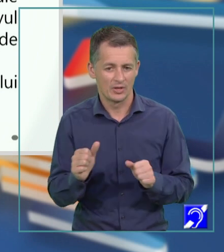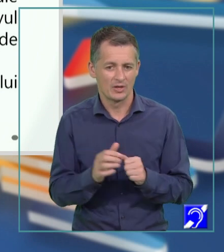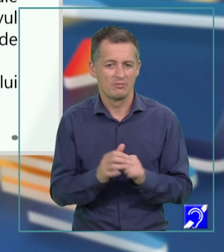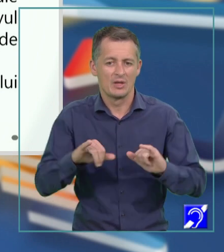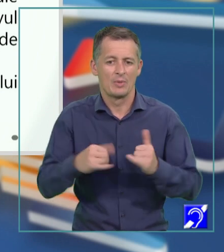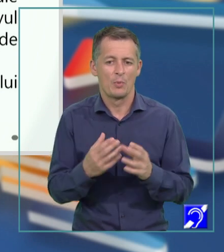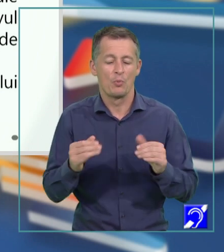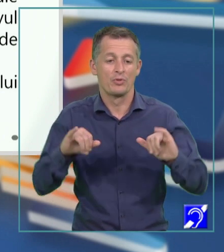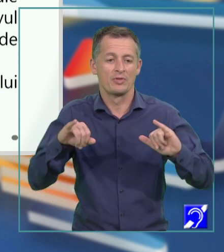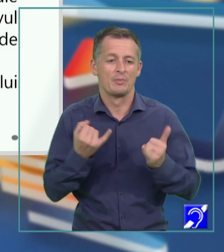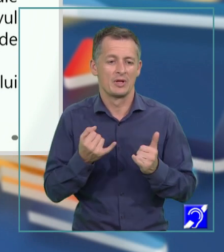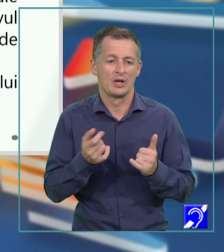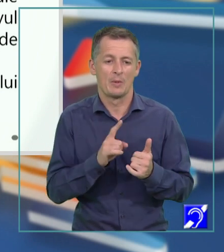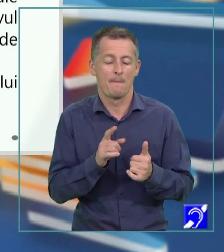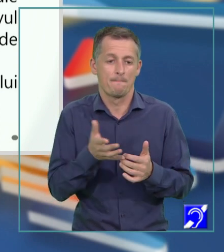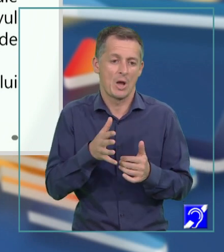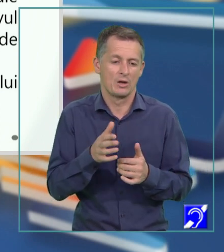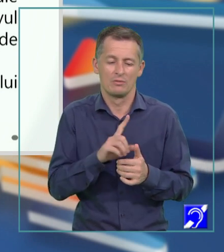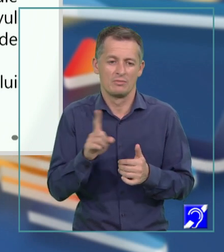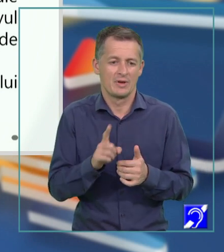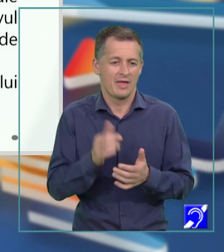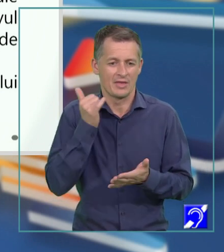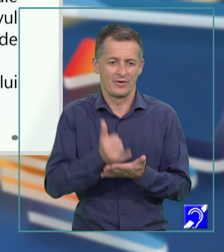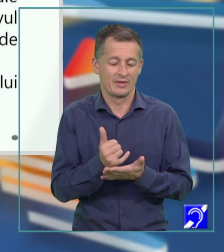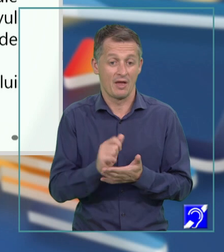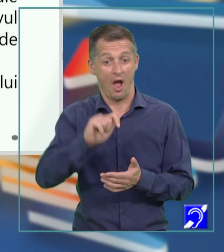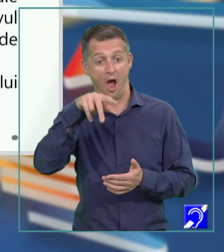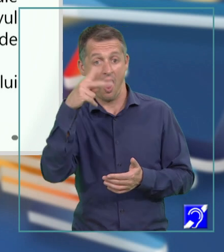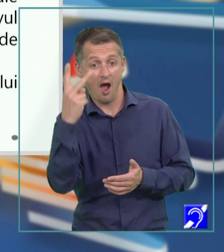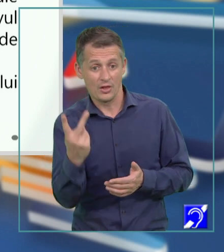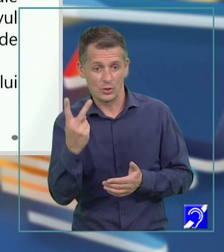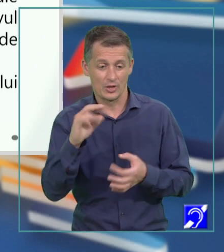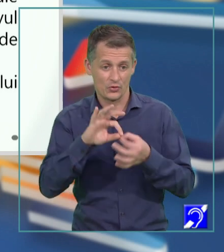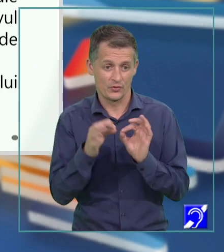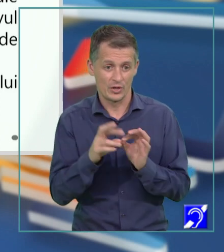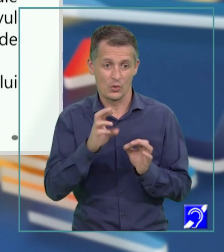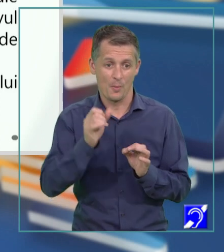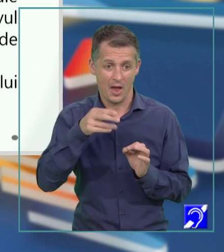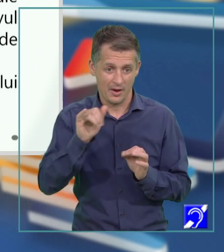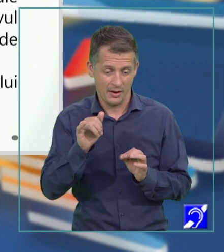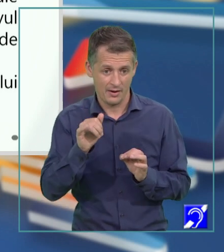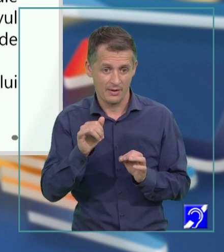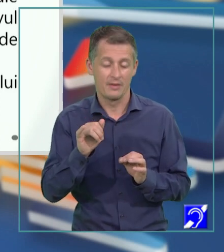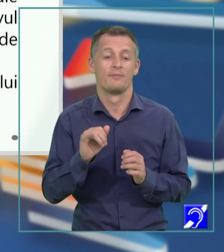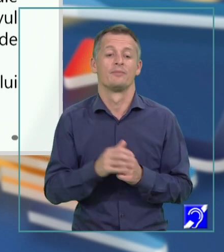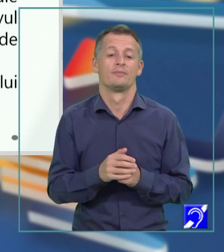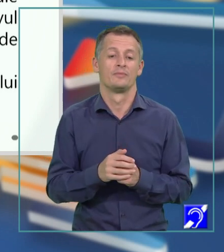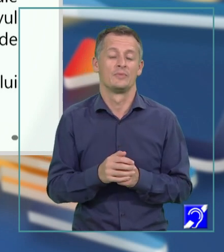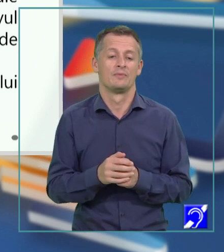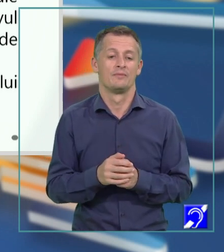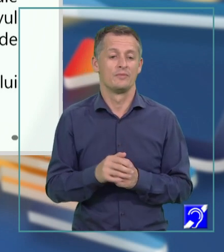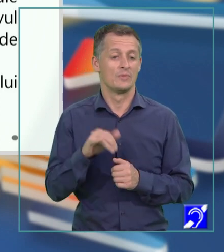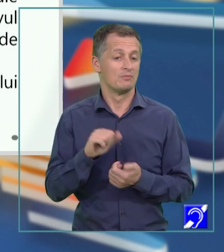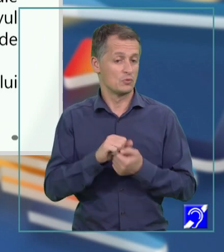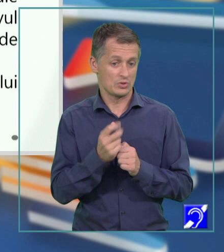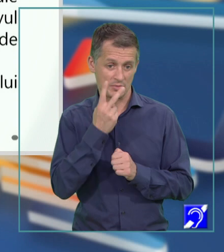care par neverosimile. Și al doilea cuvânt, roman, romanii de data asta, substantiv masculin,